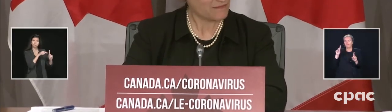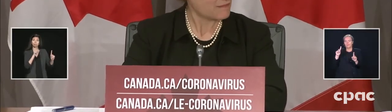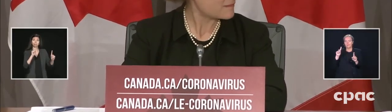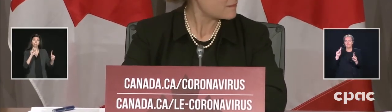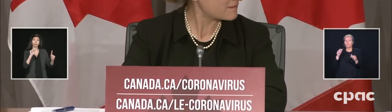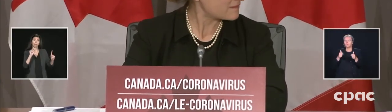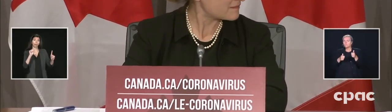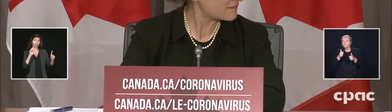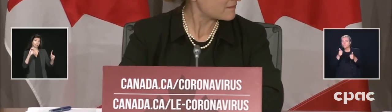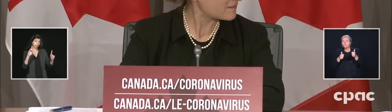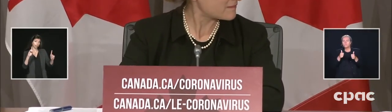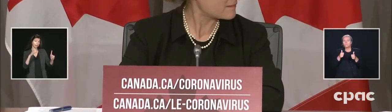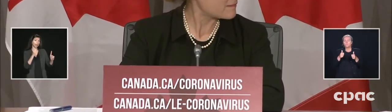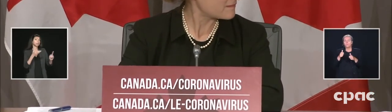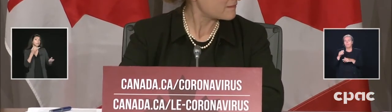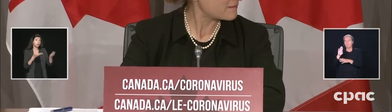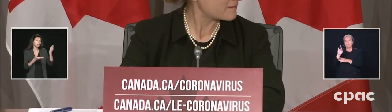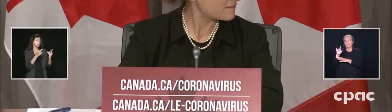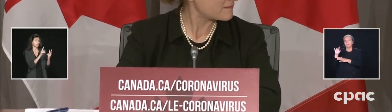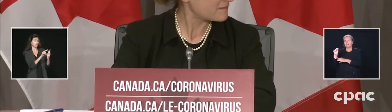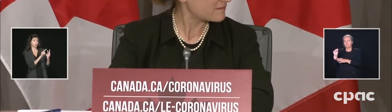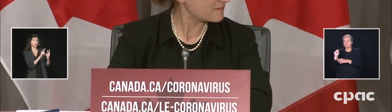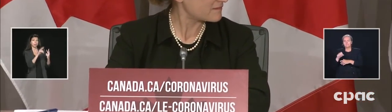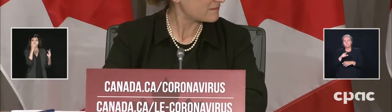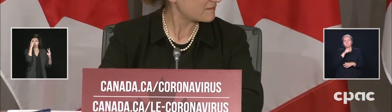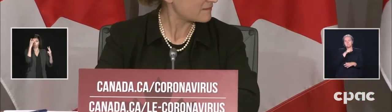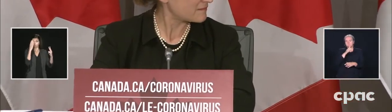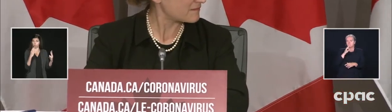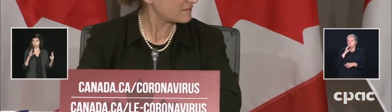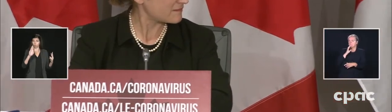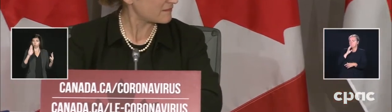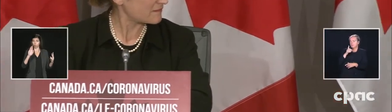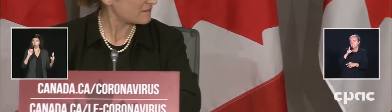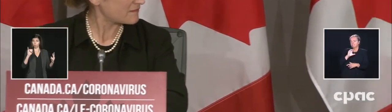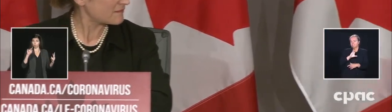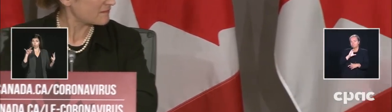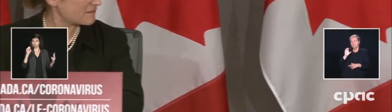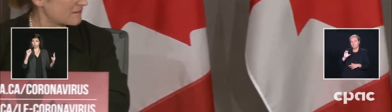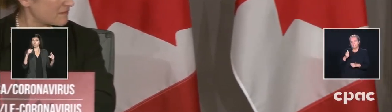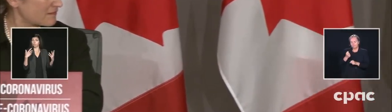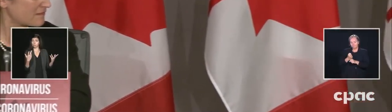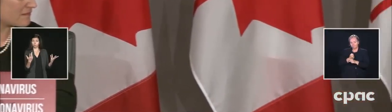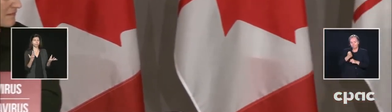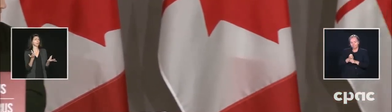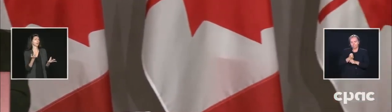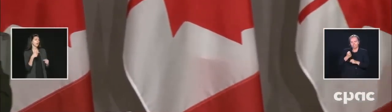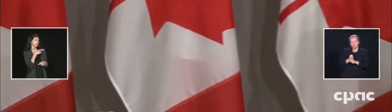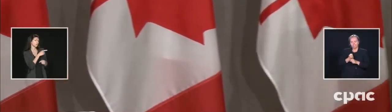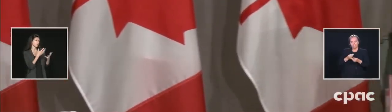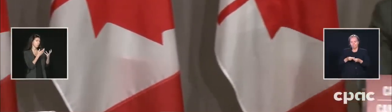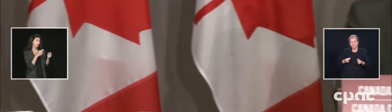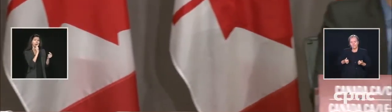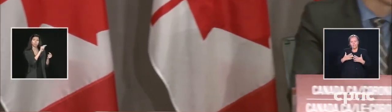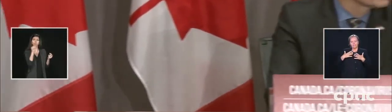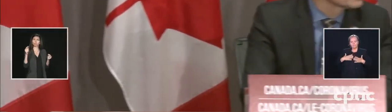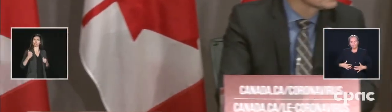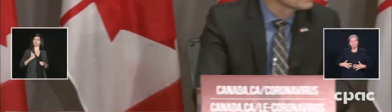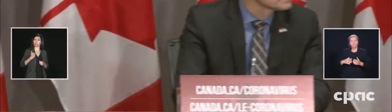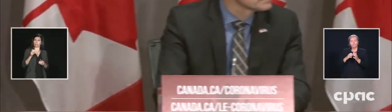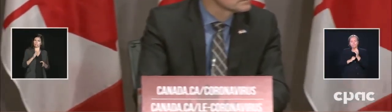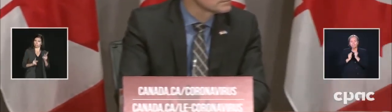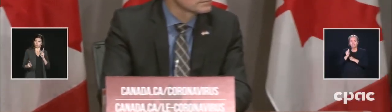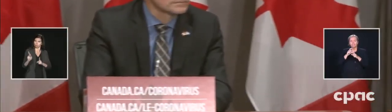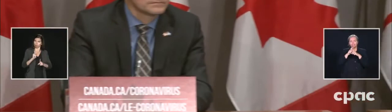que le Canada soit autosuffisant en termes d'équipement individuel. Je me demandais, est-ce que vous considérez que le Canada suit